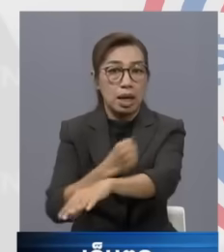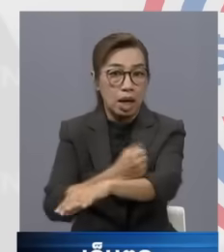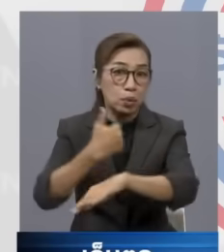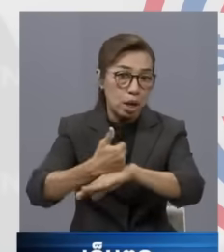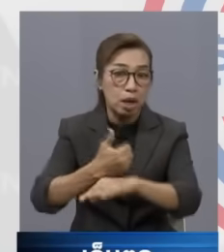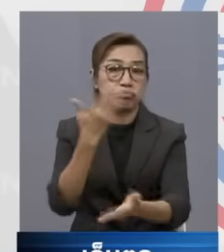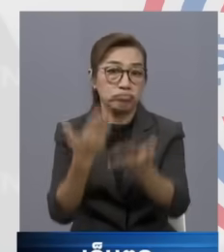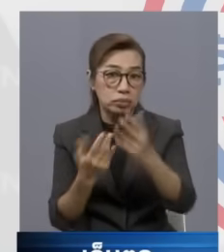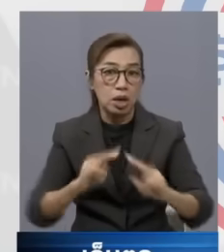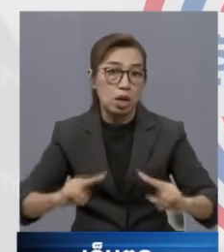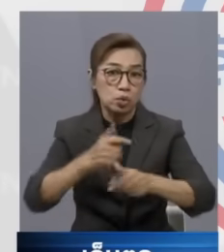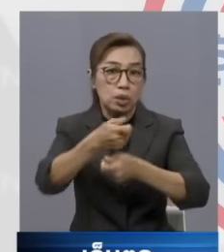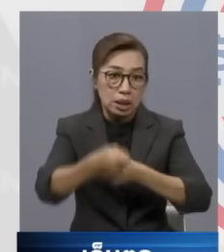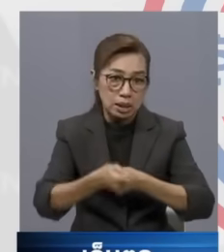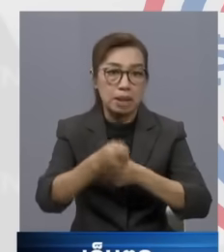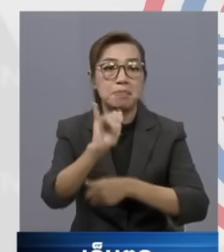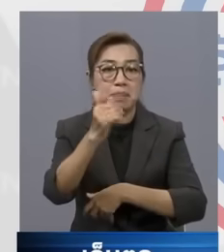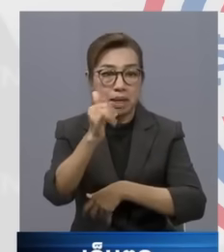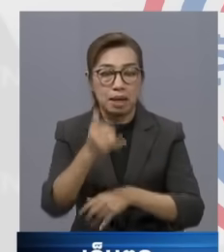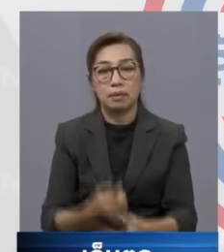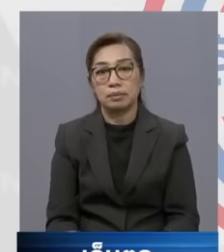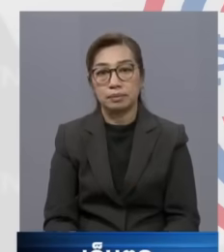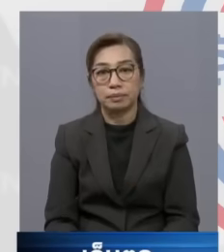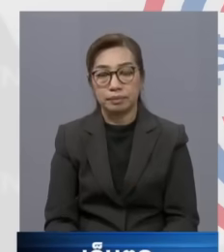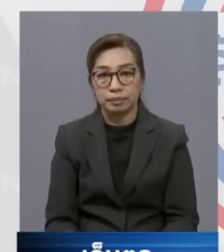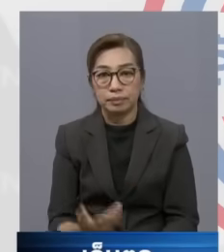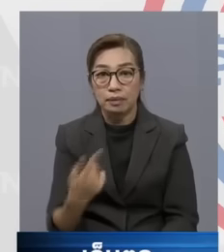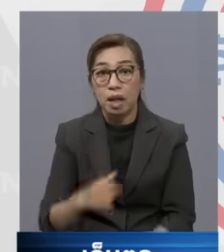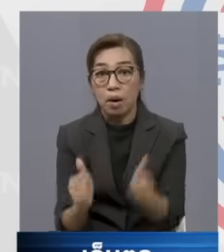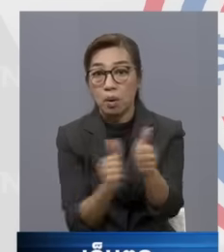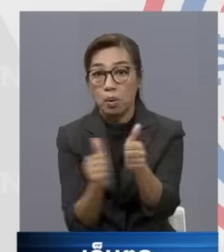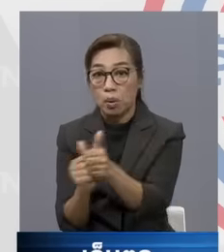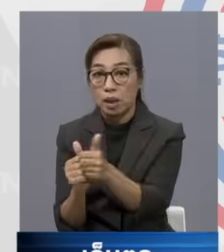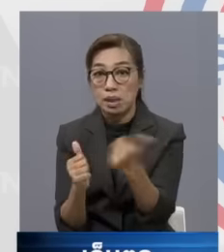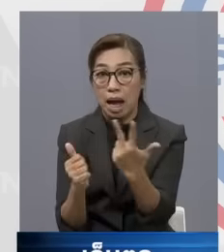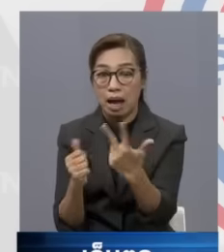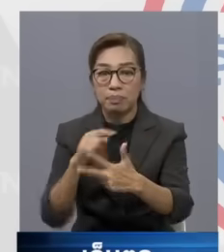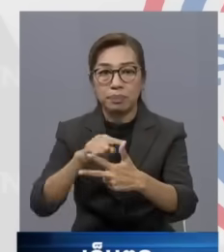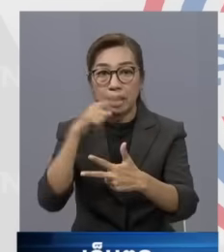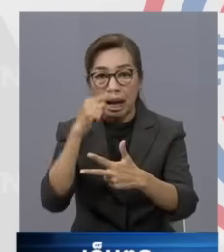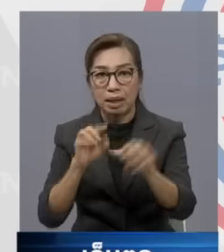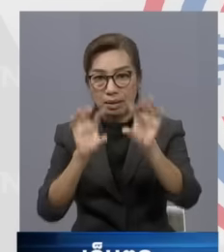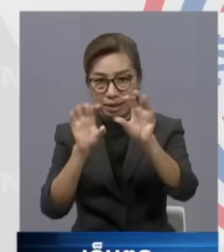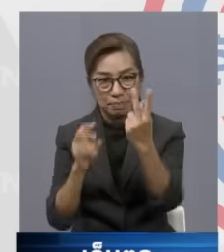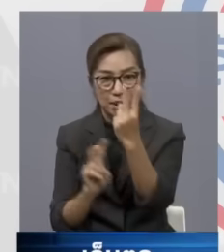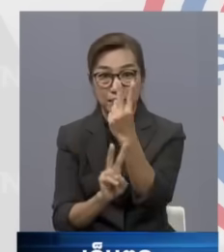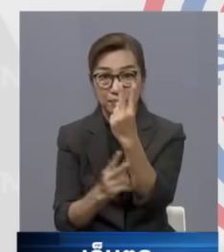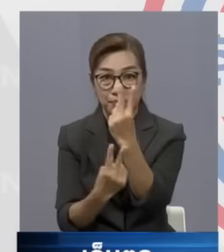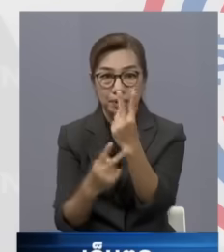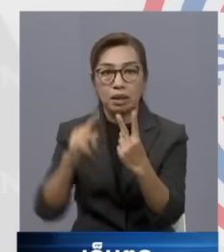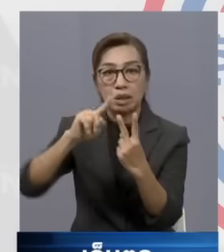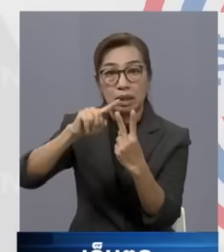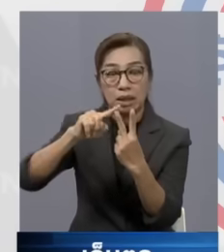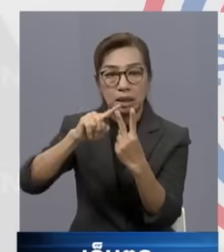หรืออาจจะเป็นกระทรวงเกษตรและสหกรณ์ส่วนcandidateนักดนตรีช่วย 3ที่นั่งมี 4รายชื่ออ่ะครับไม่ว่าจะเป็นชื่อของคุณไผ่